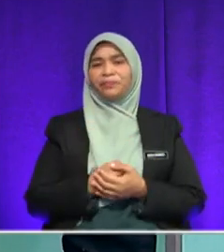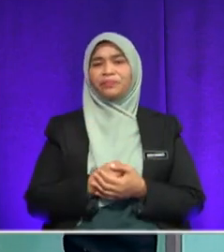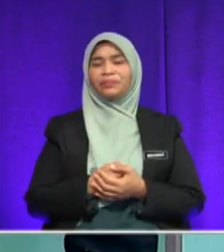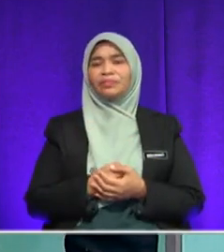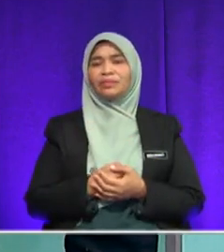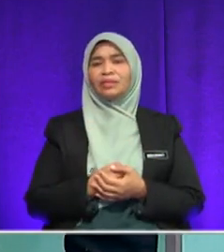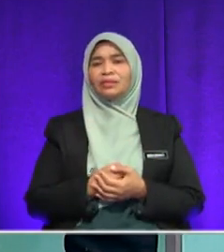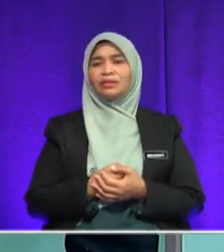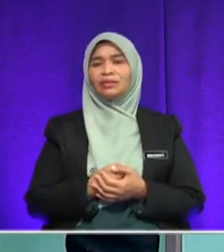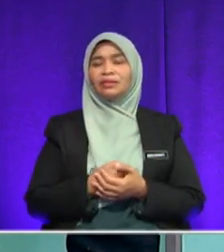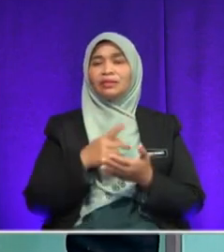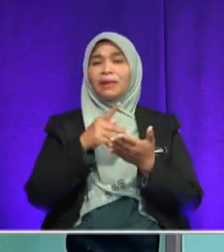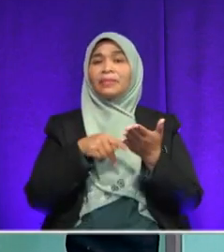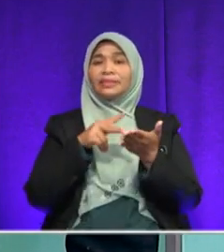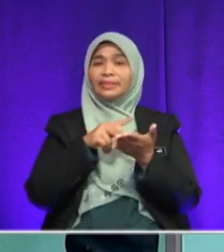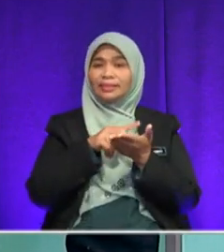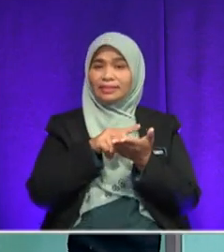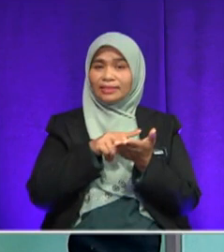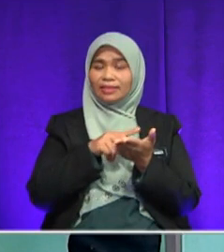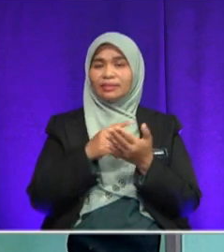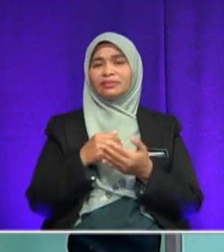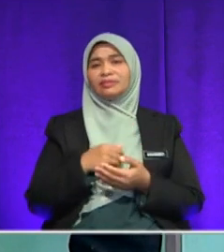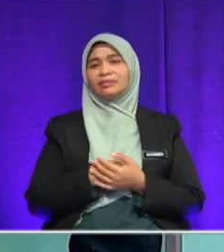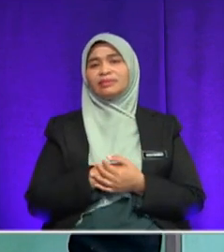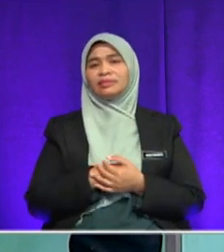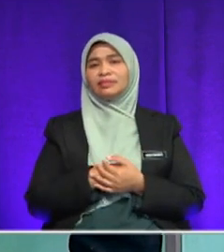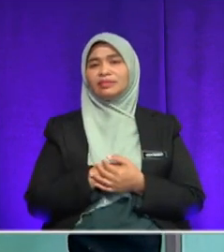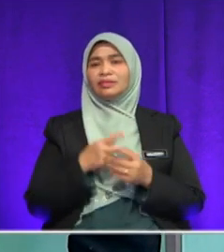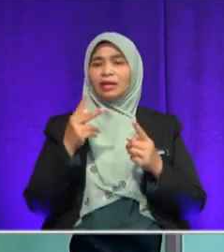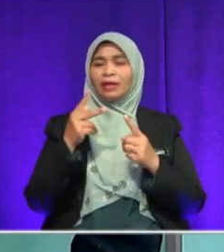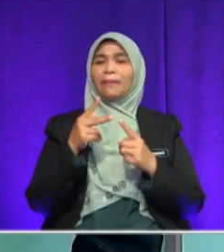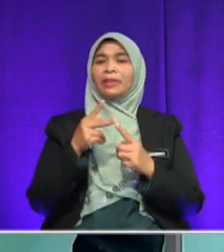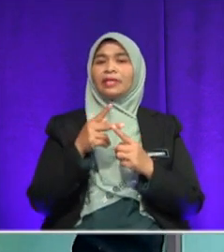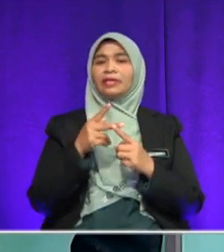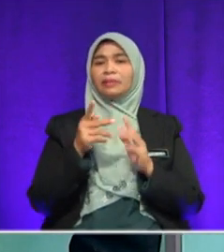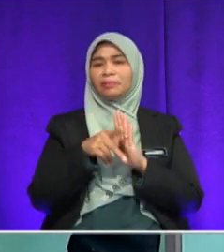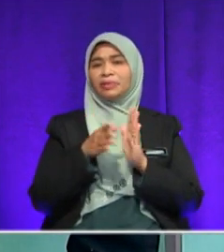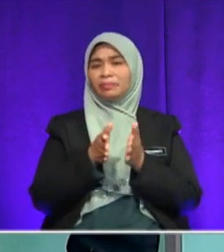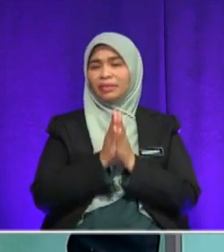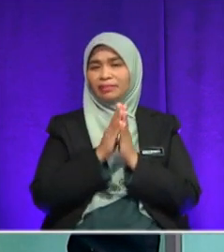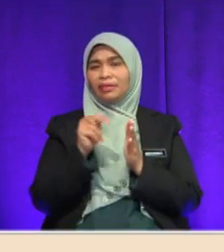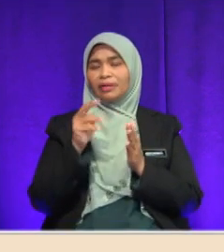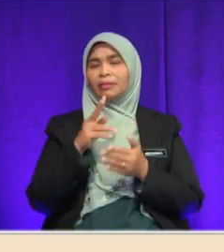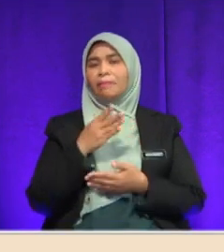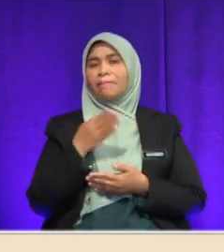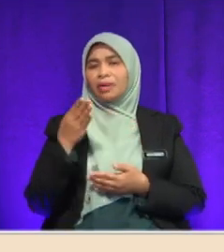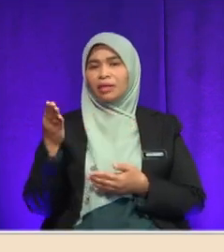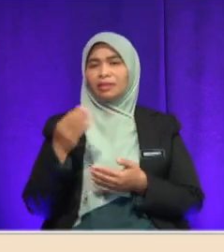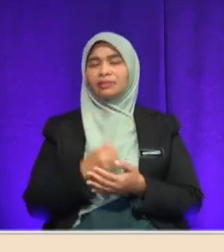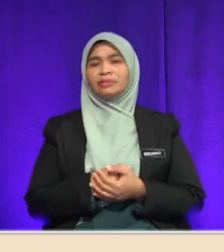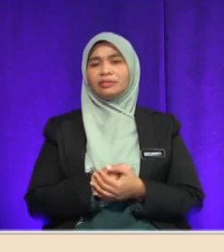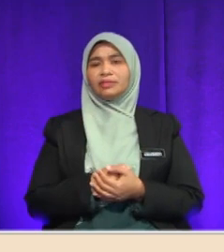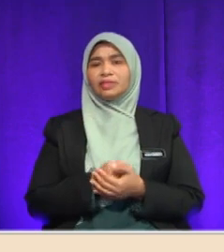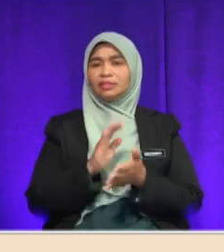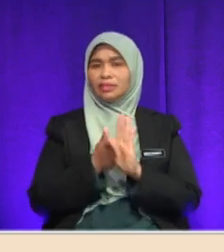Apakah kesan terhadap permintaan barang berkaitan dengan dasar kerajaan tadi, menyebabkan permintaan barang